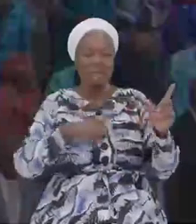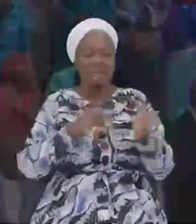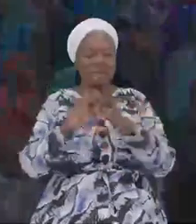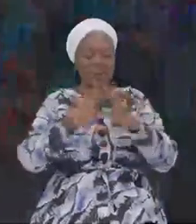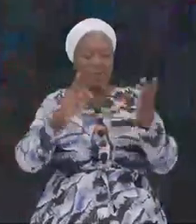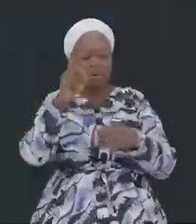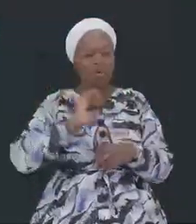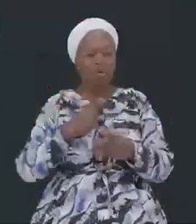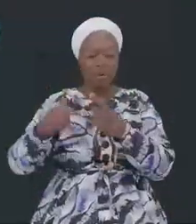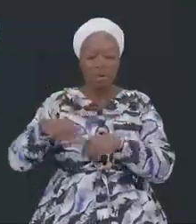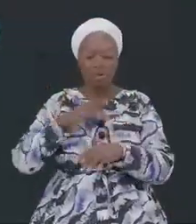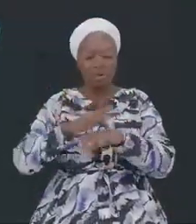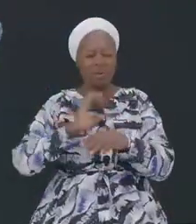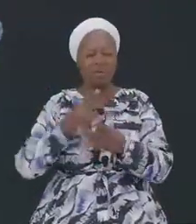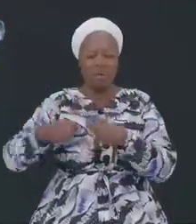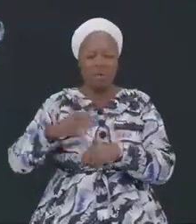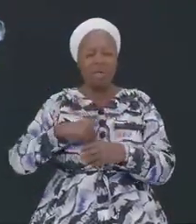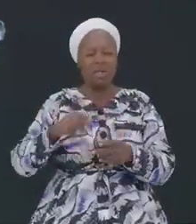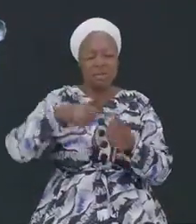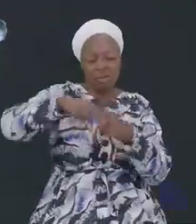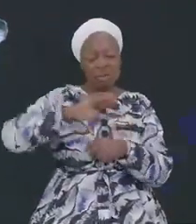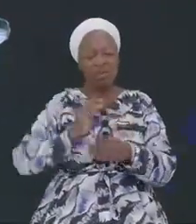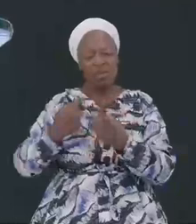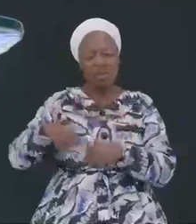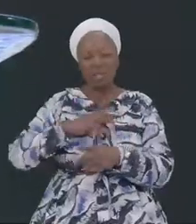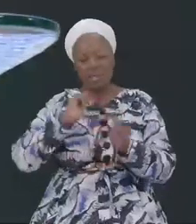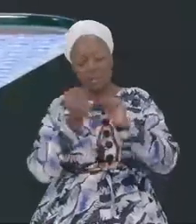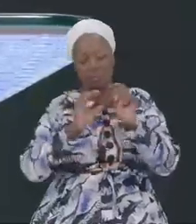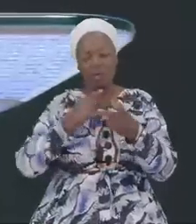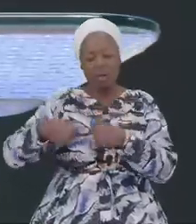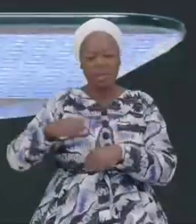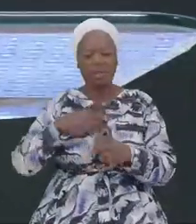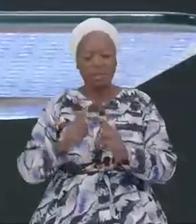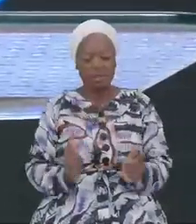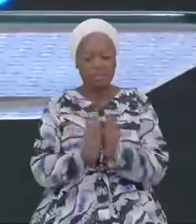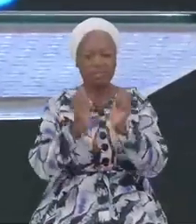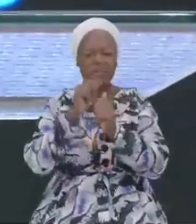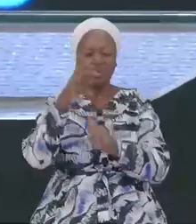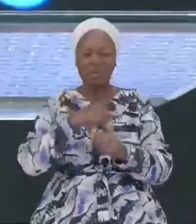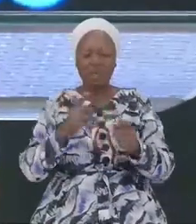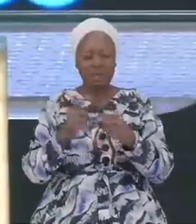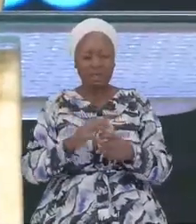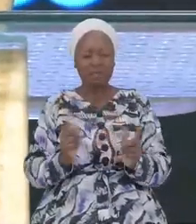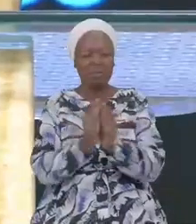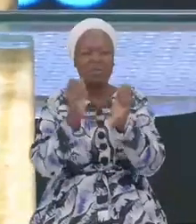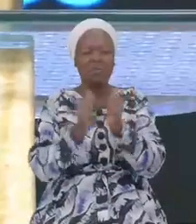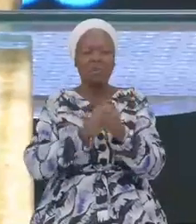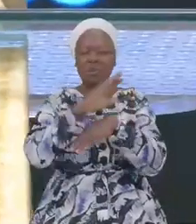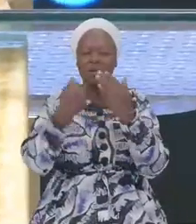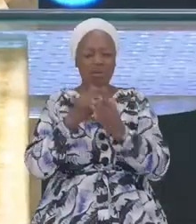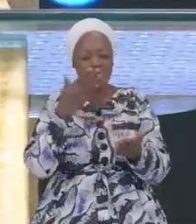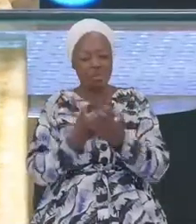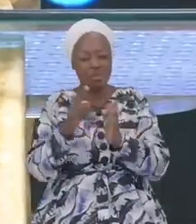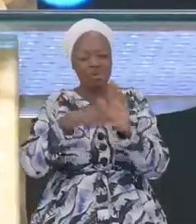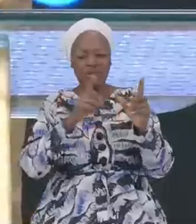nos cœurs, transforme nos cœurs, transforme nos vies pour te rencontrer, afin de rencontrer ta bonté